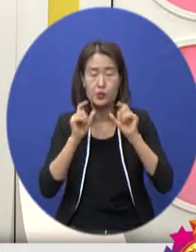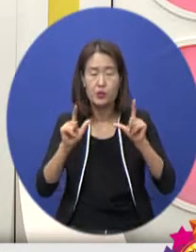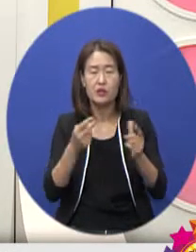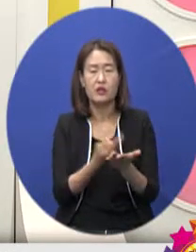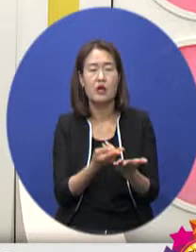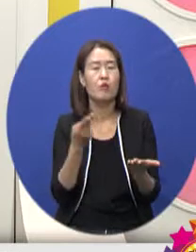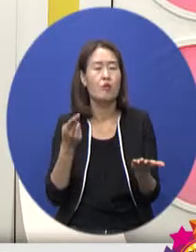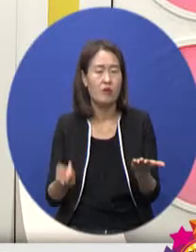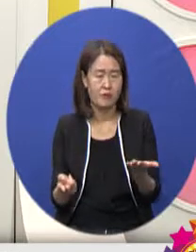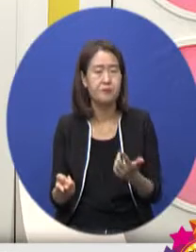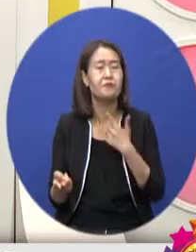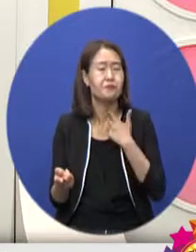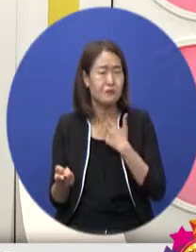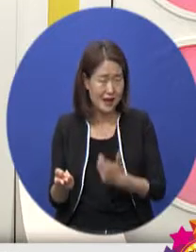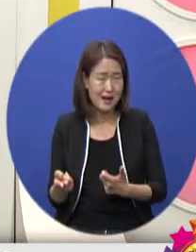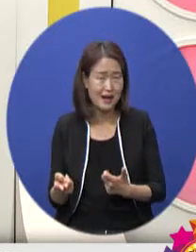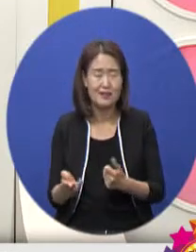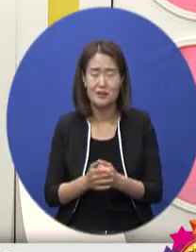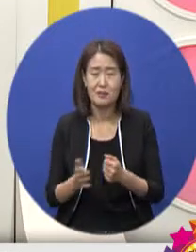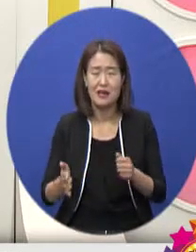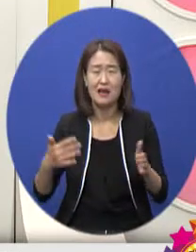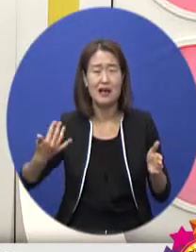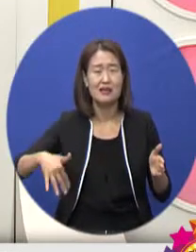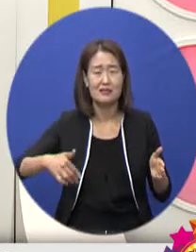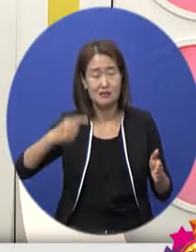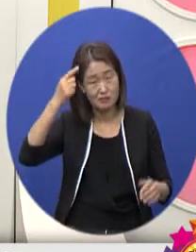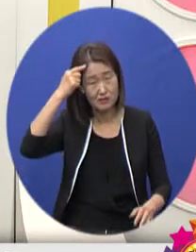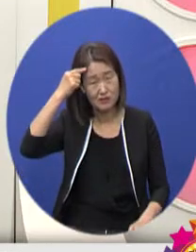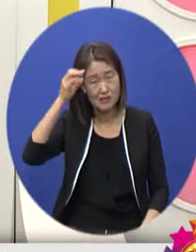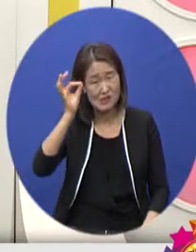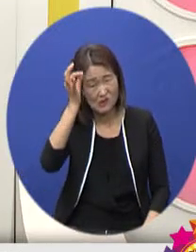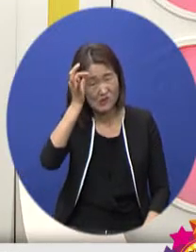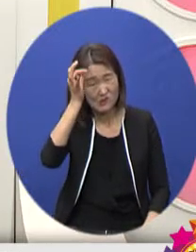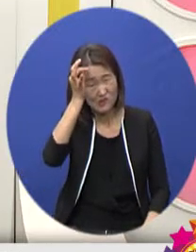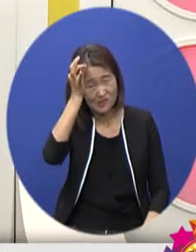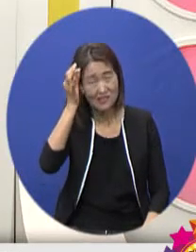퇴원했어요. 아이고, 그래가지고 네, 아직 여기 이마에 실밥도